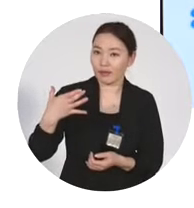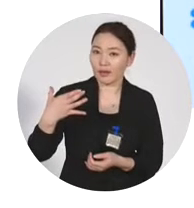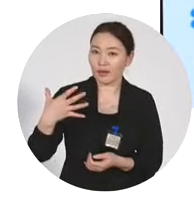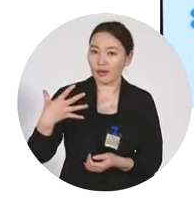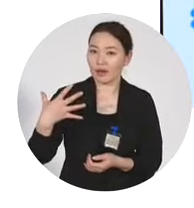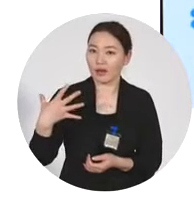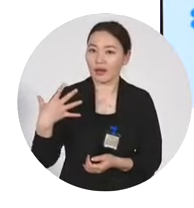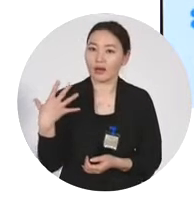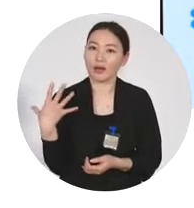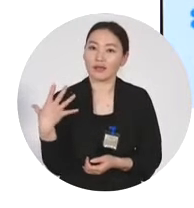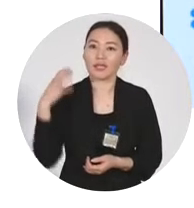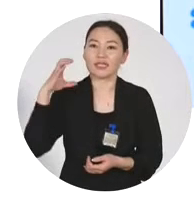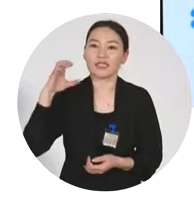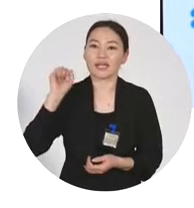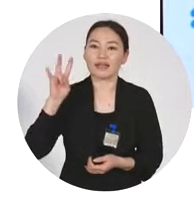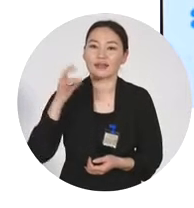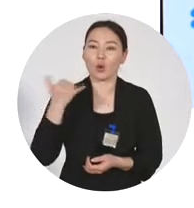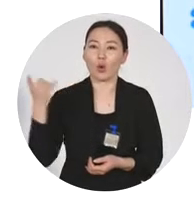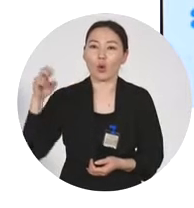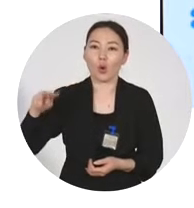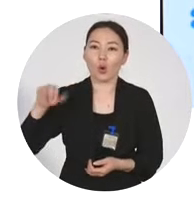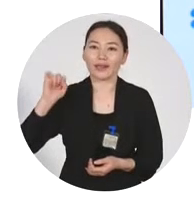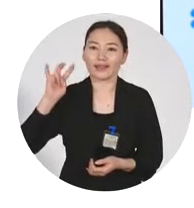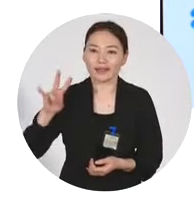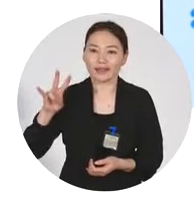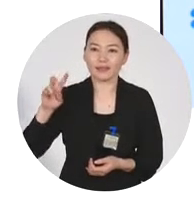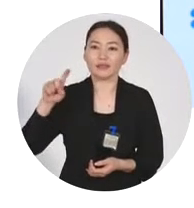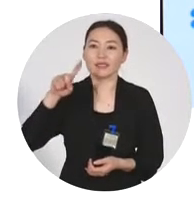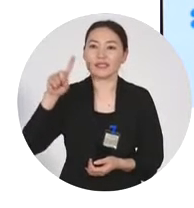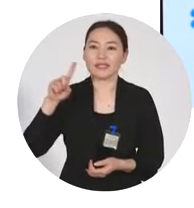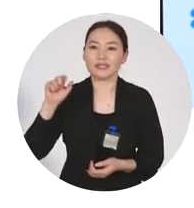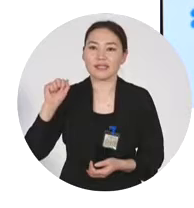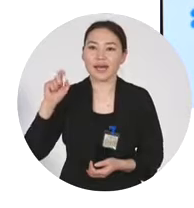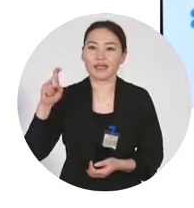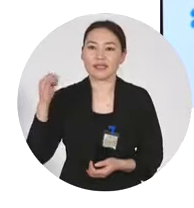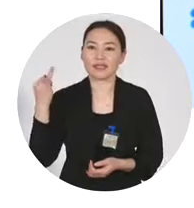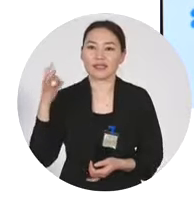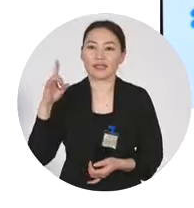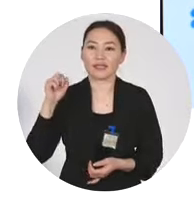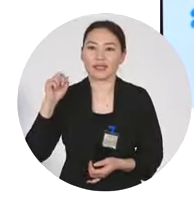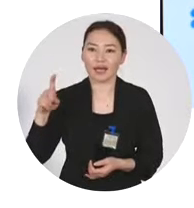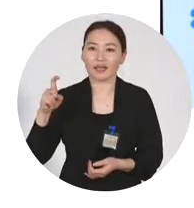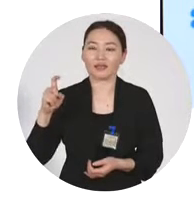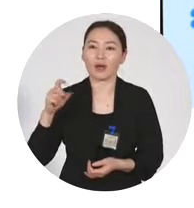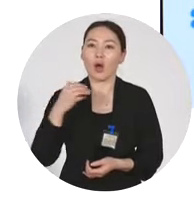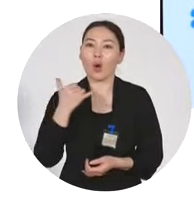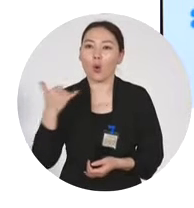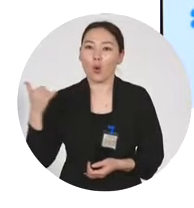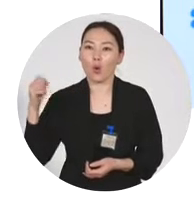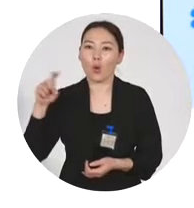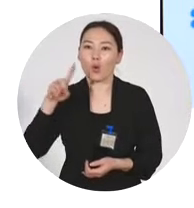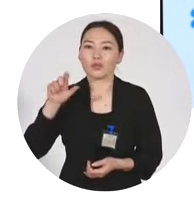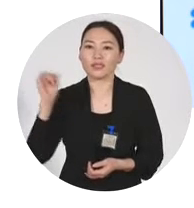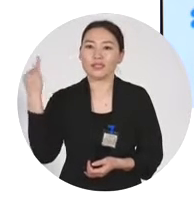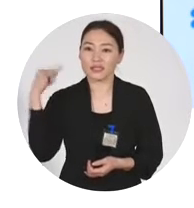За дараагийн нөхцөл бол сануулан захирахын уузай, уузай нөхцөл. За энэ нөхцөлийг үндэсний бичгээр эр